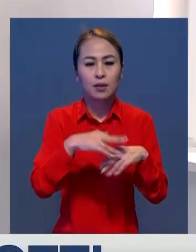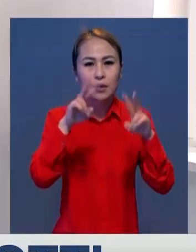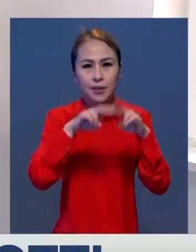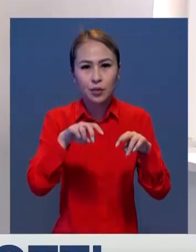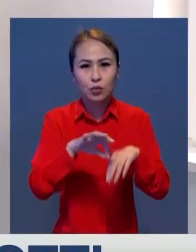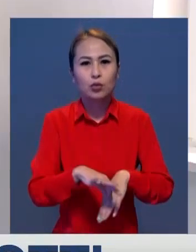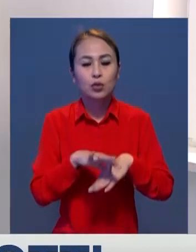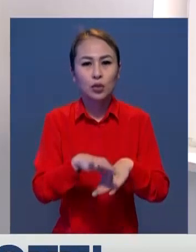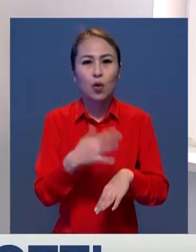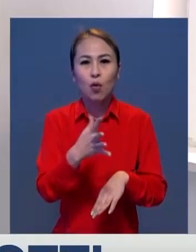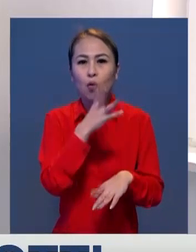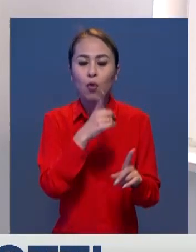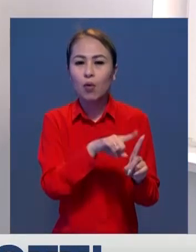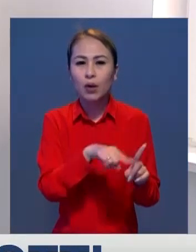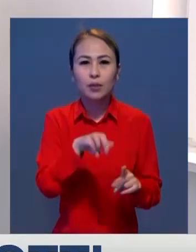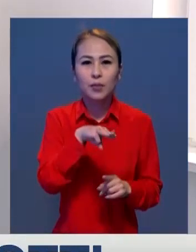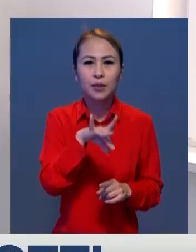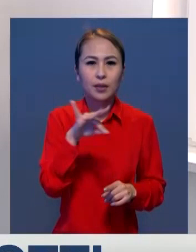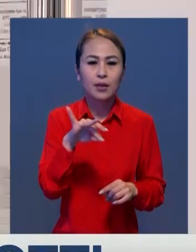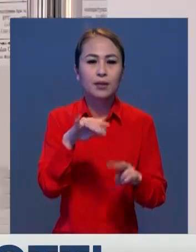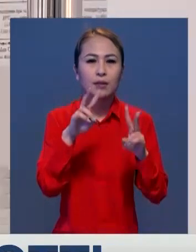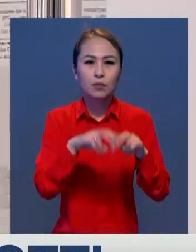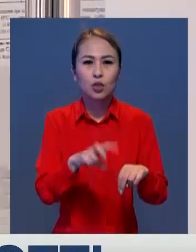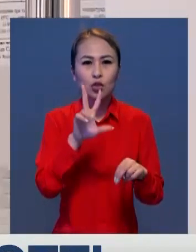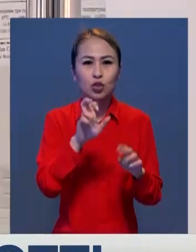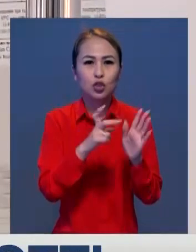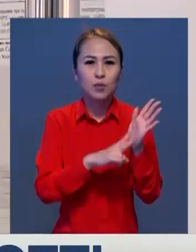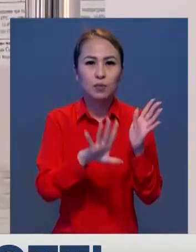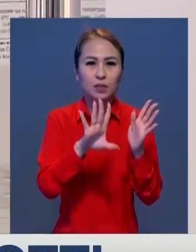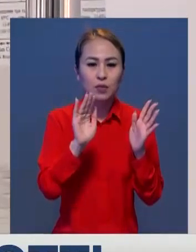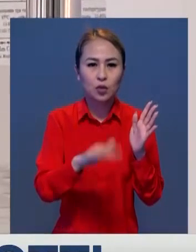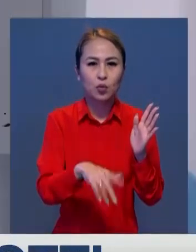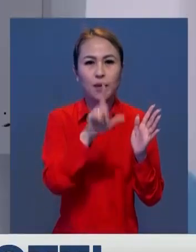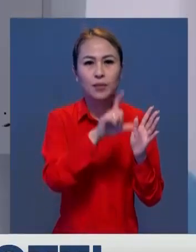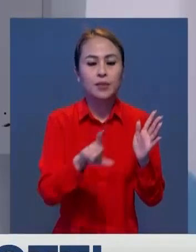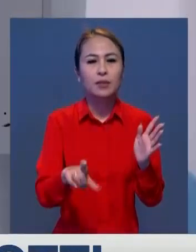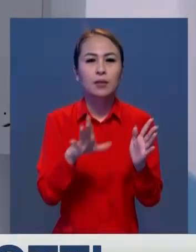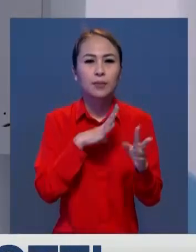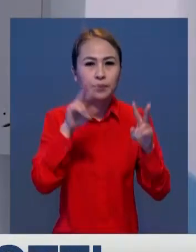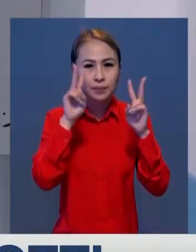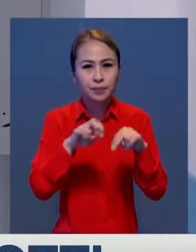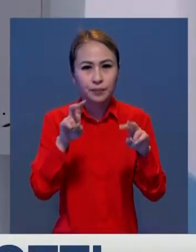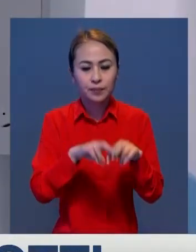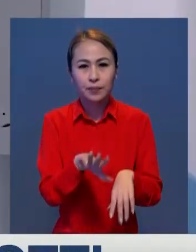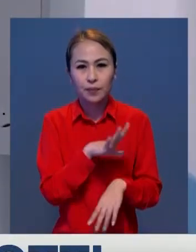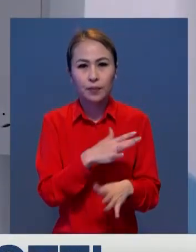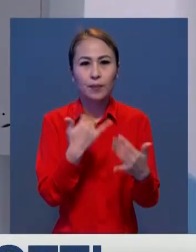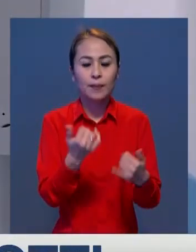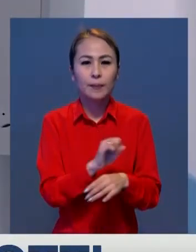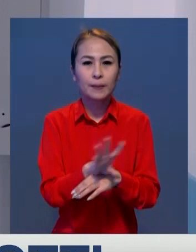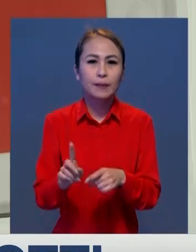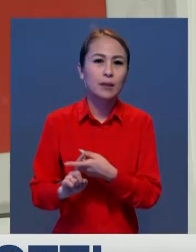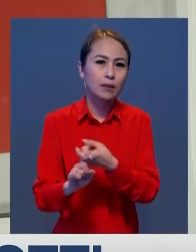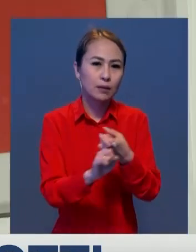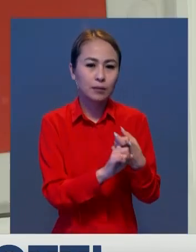зерттеу жүргізіледі. Осы уақытқа дейін ПТР әдісімен 375 мыңға жуық адам зертханалық тексеруден өткен. Қазір коронавирусқа қарсы